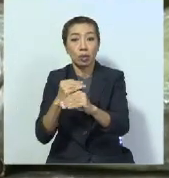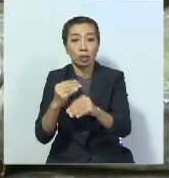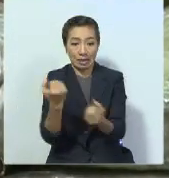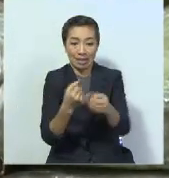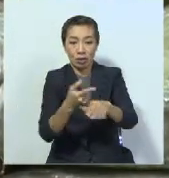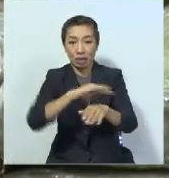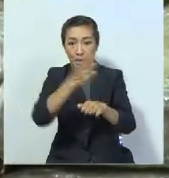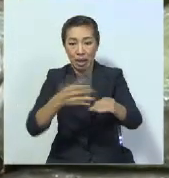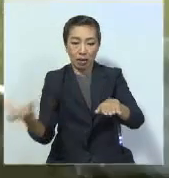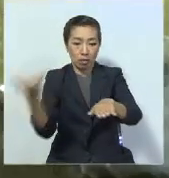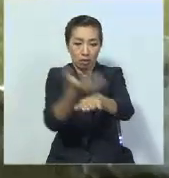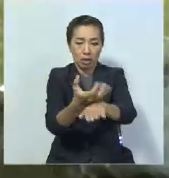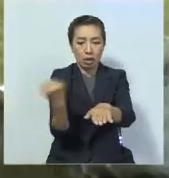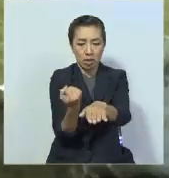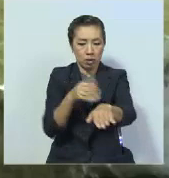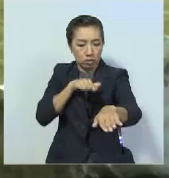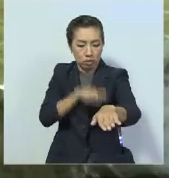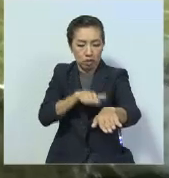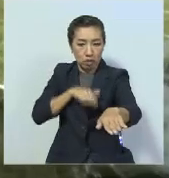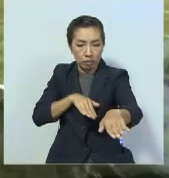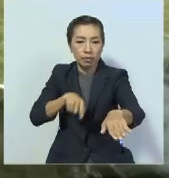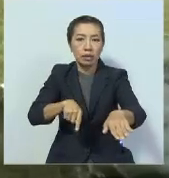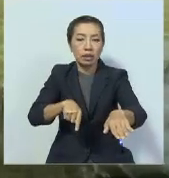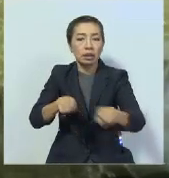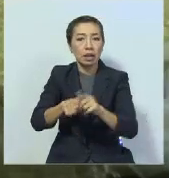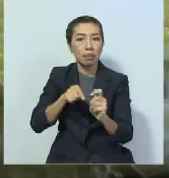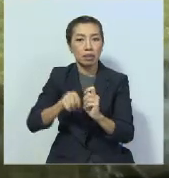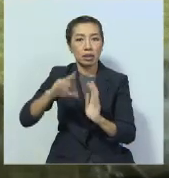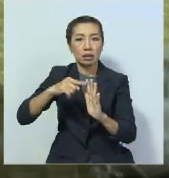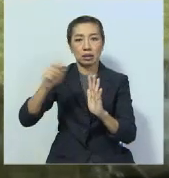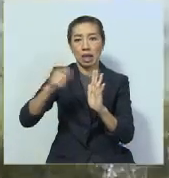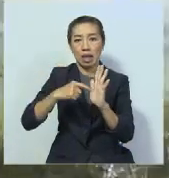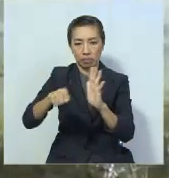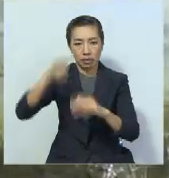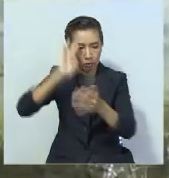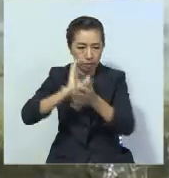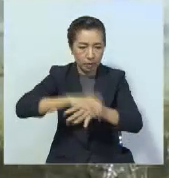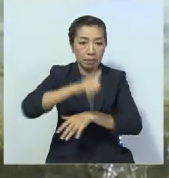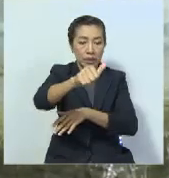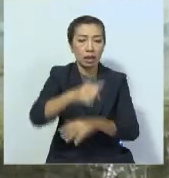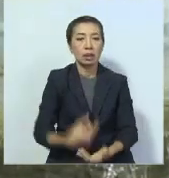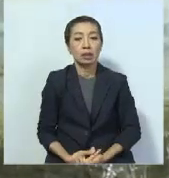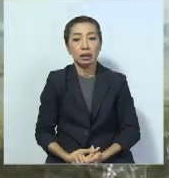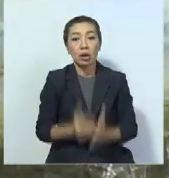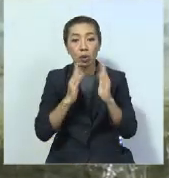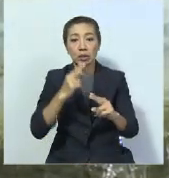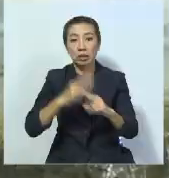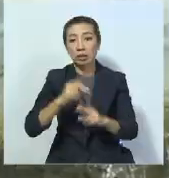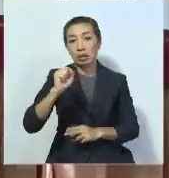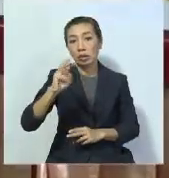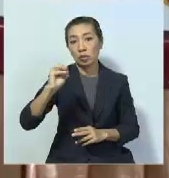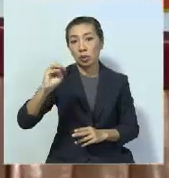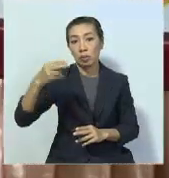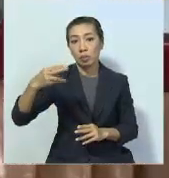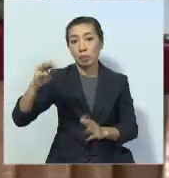นต์ตามมาอีก2คนได้ที่ริมถนนเพชรเกษมตำบลเขาใหญ่อำเภอชะอำส่วนนายสมหมายโยบุตรดาผู้ต้องหารายที่5